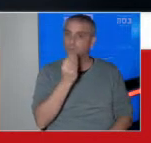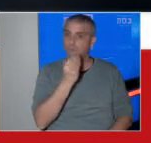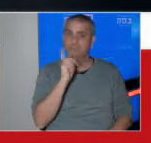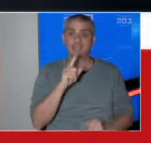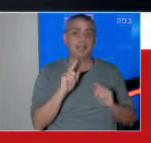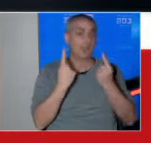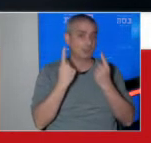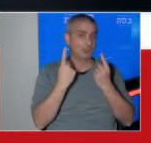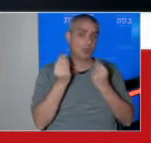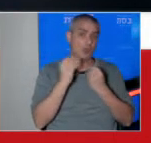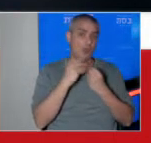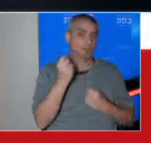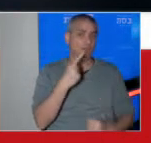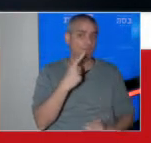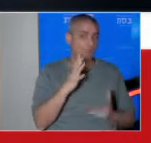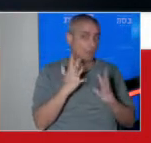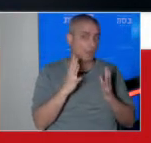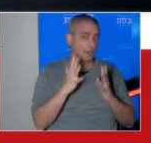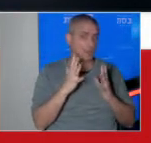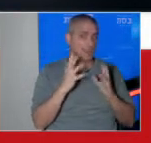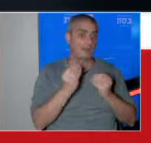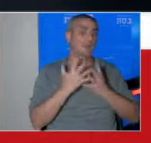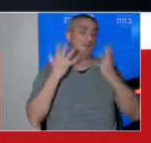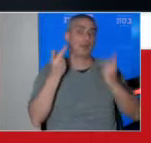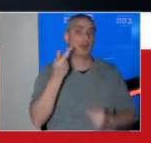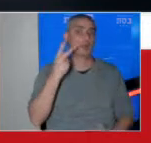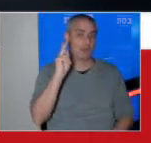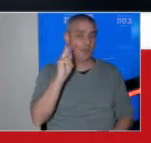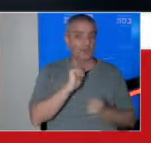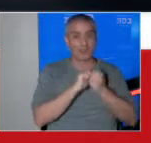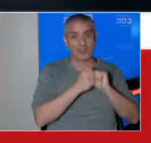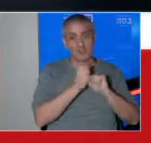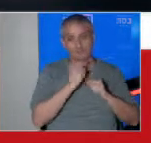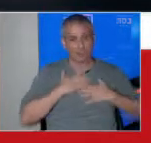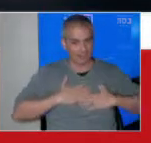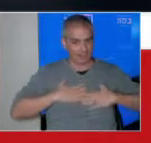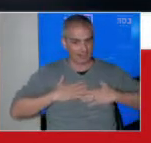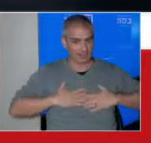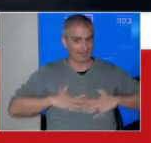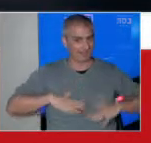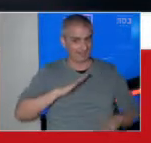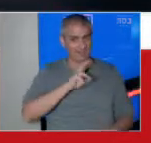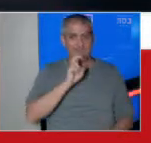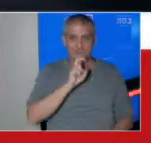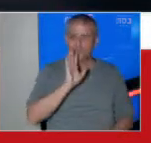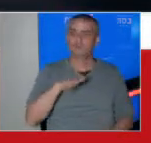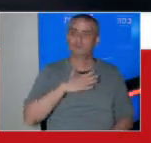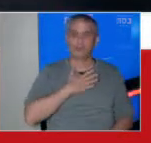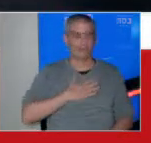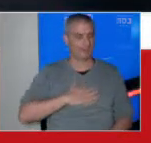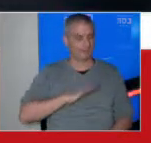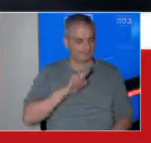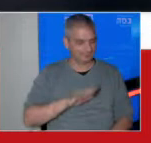שאמור לקרות בעוד כשבוע, מערכת גדולה אפילו יותר, או אפשר להרגיע את עקיבא? אפשר להרגיע